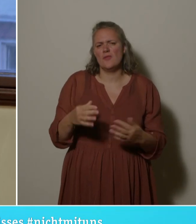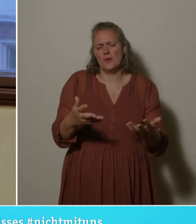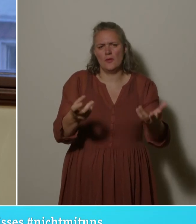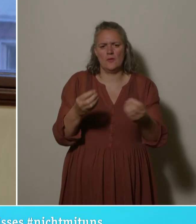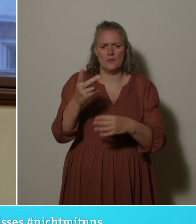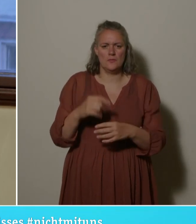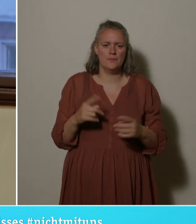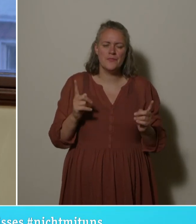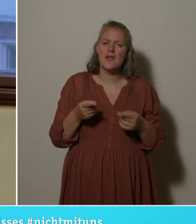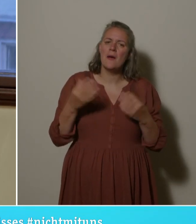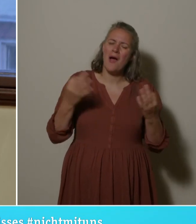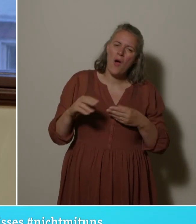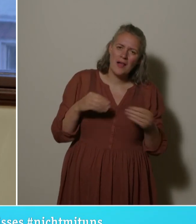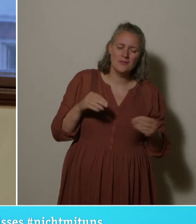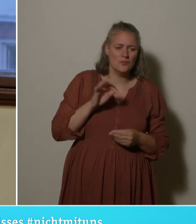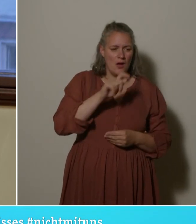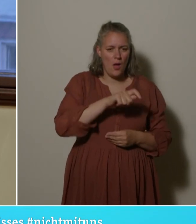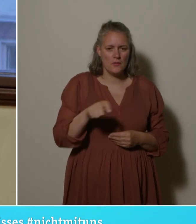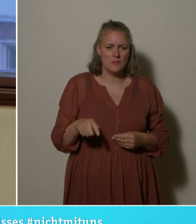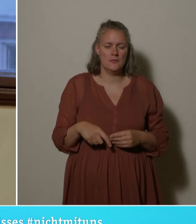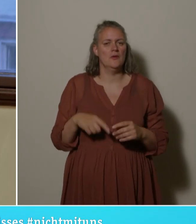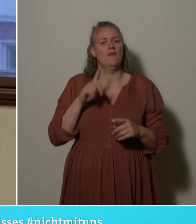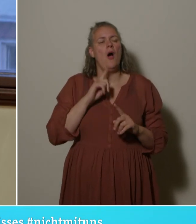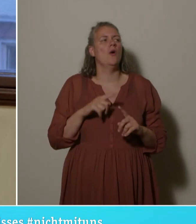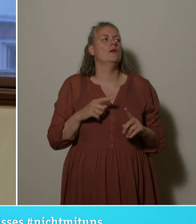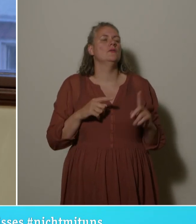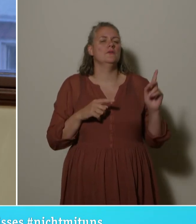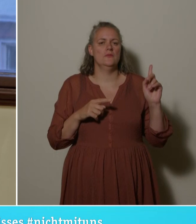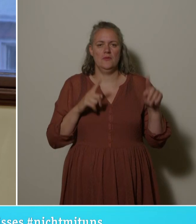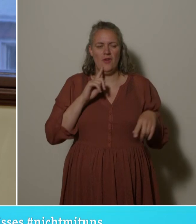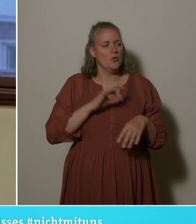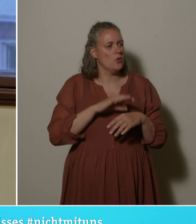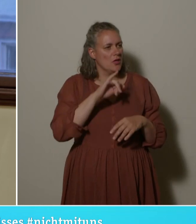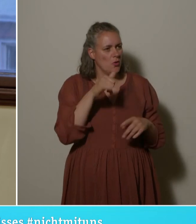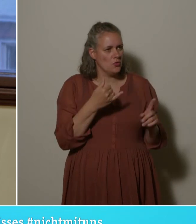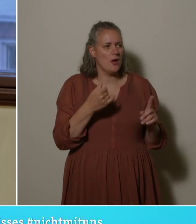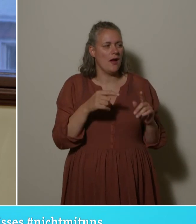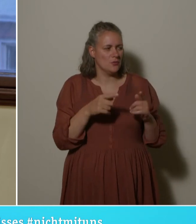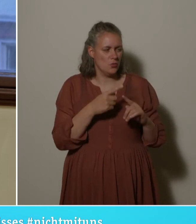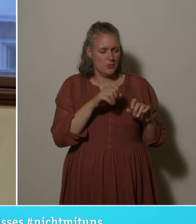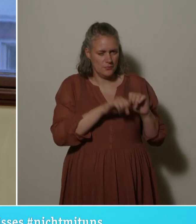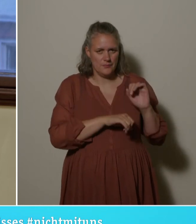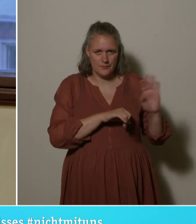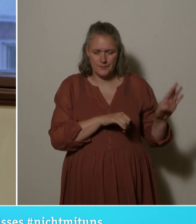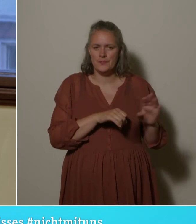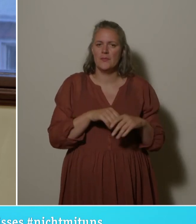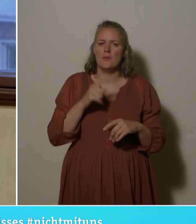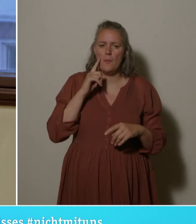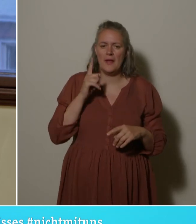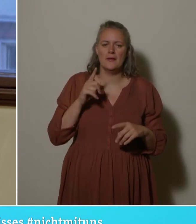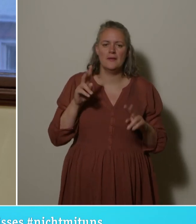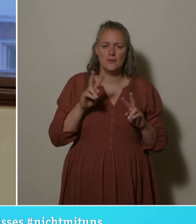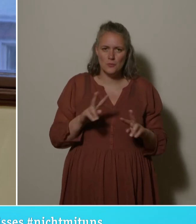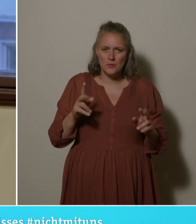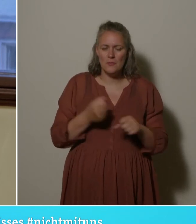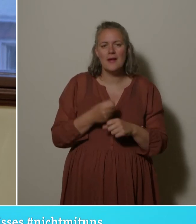es eine Alternative auch. Geben. Frau Sie sollten zumindest ein... Dr. Jonscher, erlauben Sie mir bitte noch mal kurz für Ruhe zu